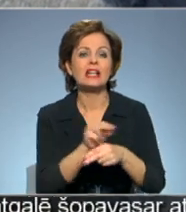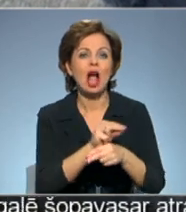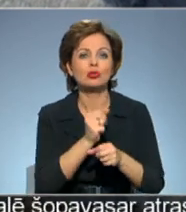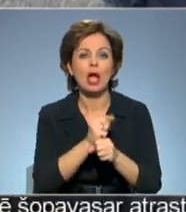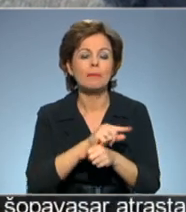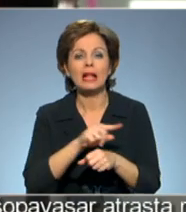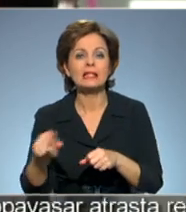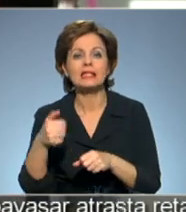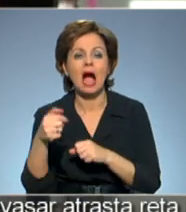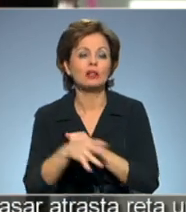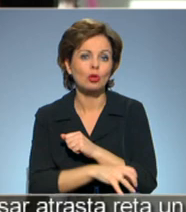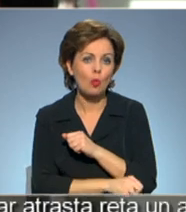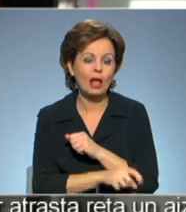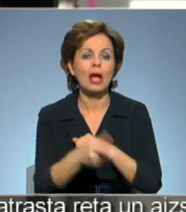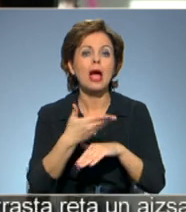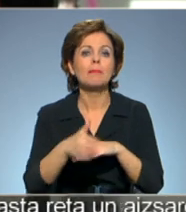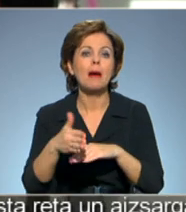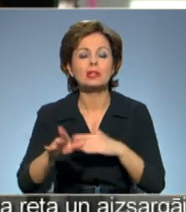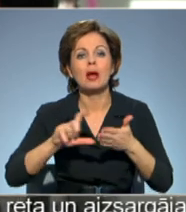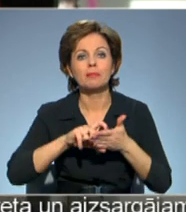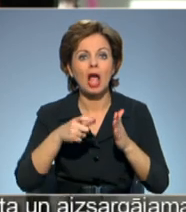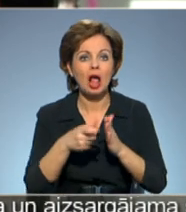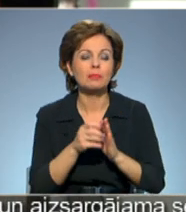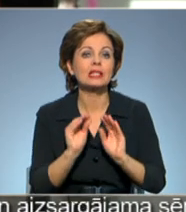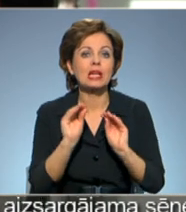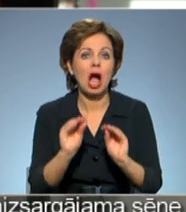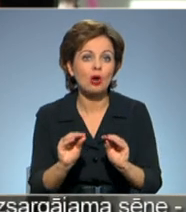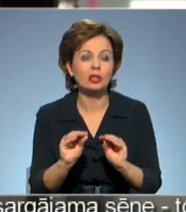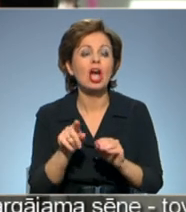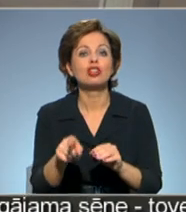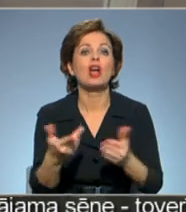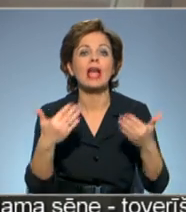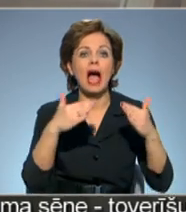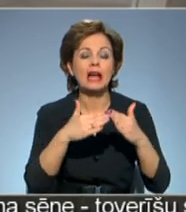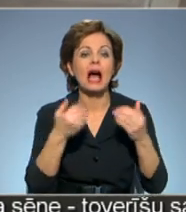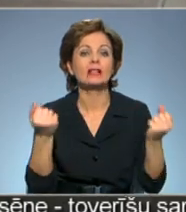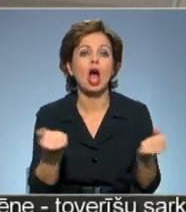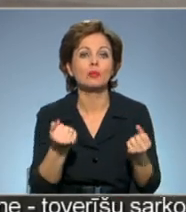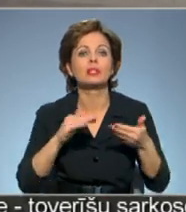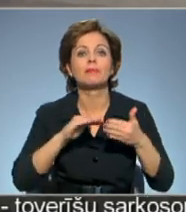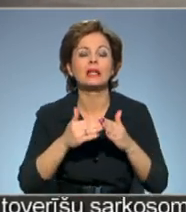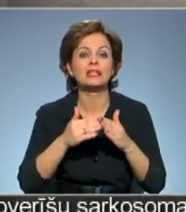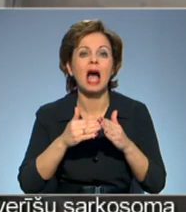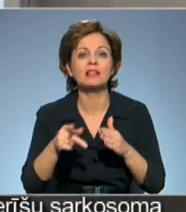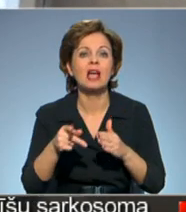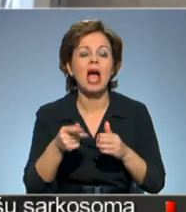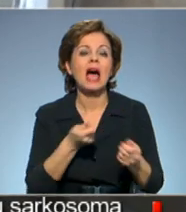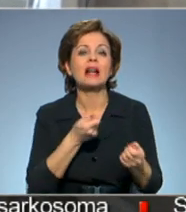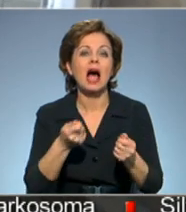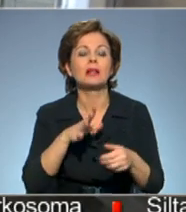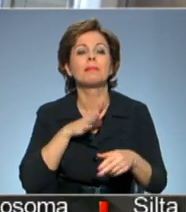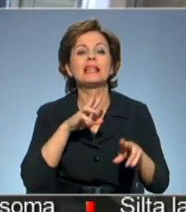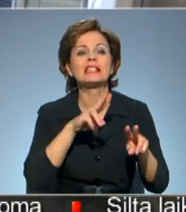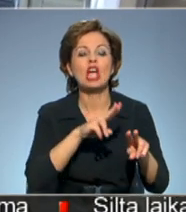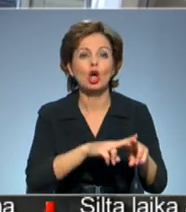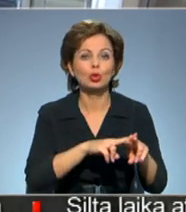līdz gada nogalei, lai tad pamazām telpas varētu iekārtot. Savulaik šai ēkā darbojās pilsētas rāte, te bija arī cietuma telpas.